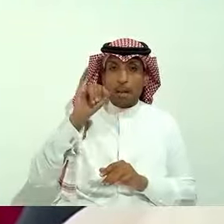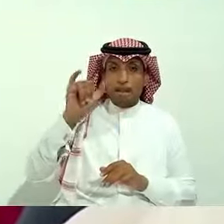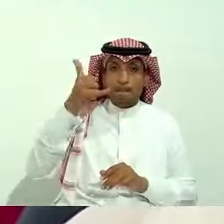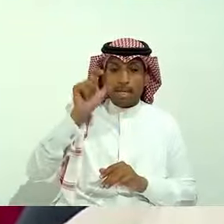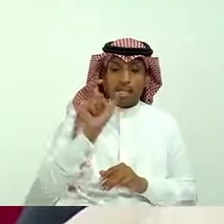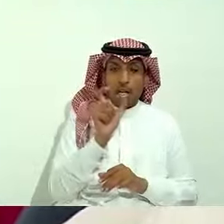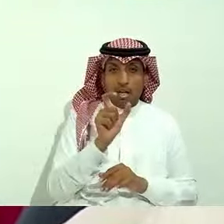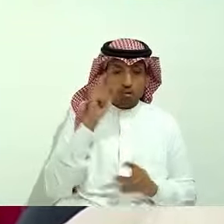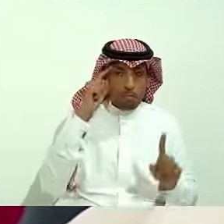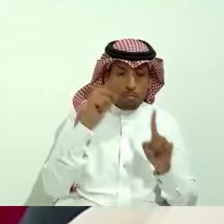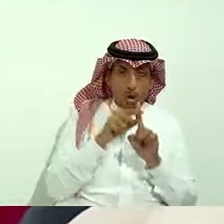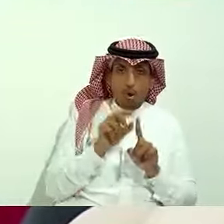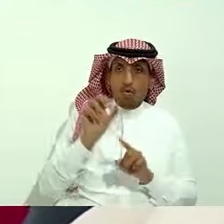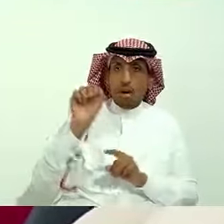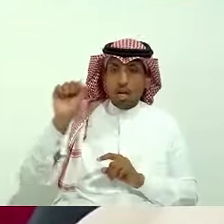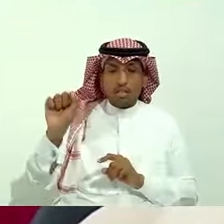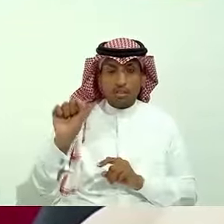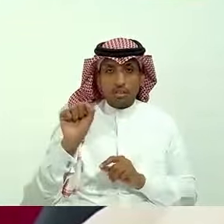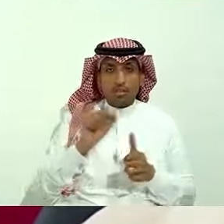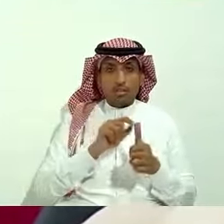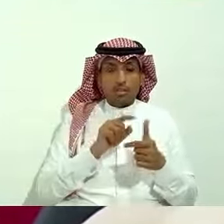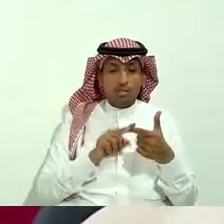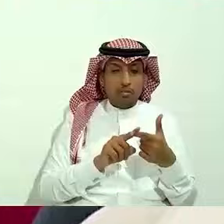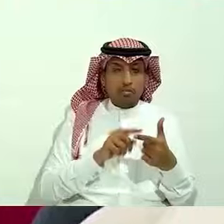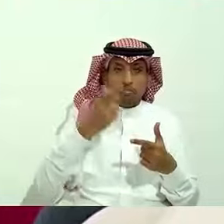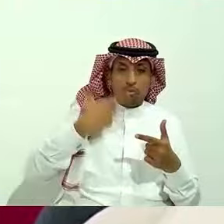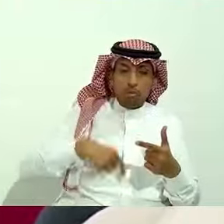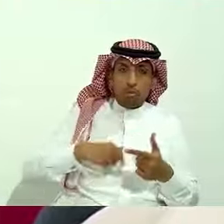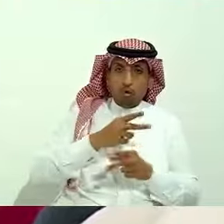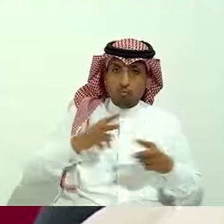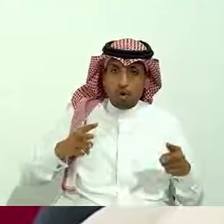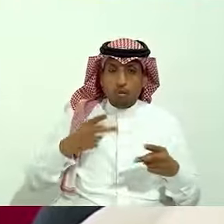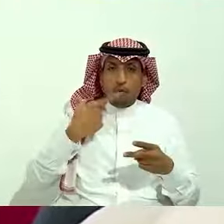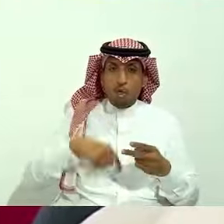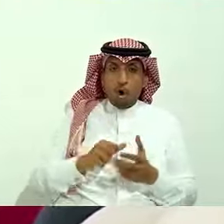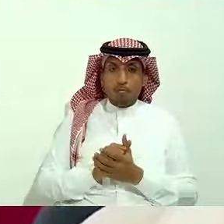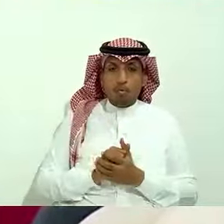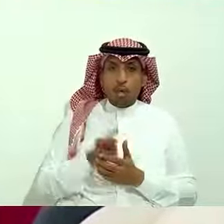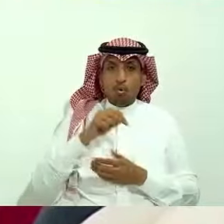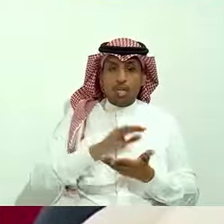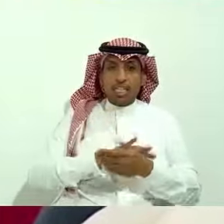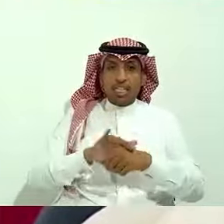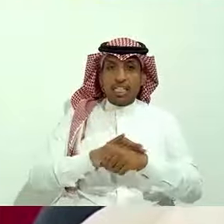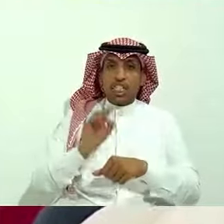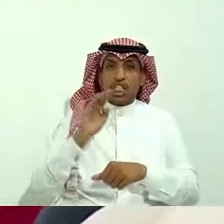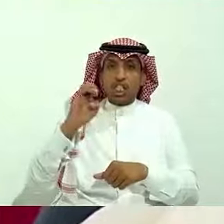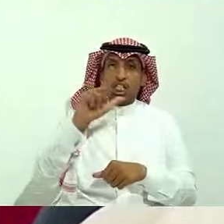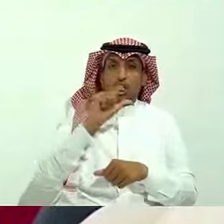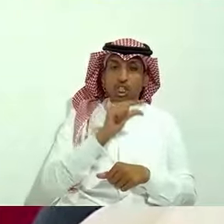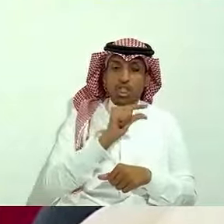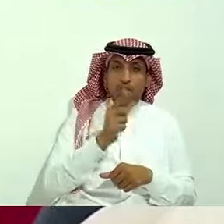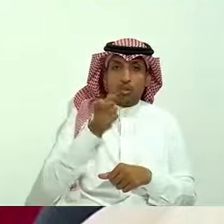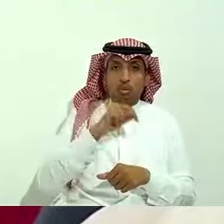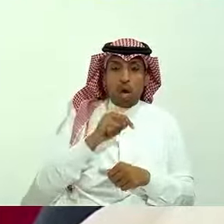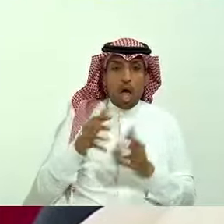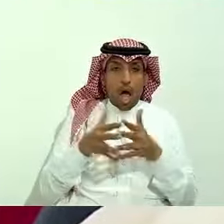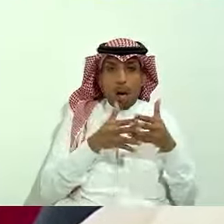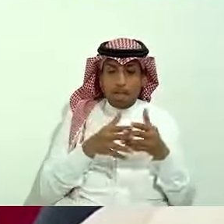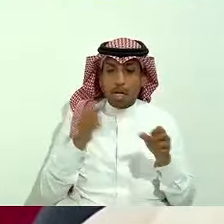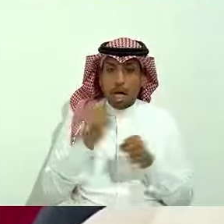ميلان معروفة بأشياء معينة، ميلانو معروفين يمكن الأكسسوارات والأشياء الجلدية. تروحين لأمريكا تلقينهم معروفين مثلا في